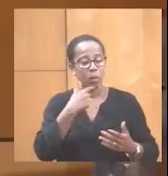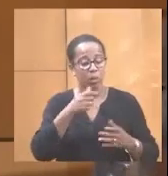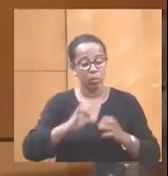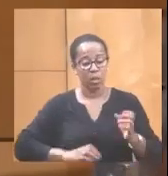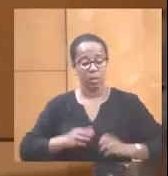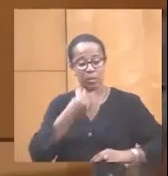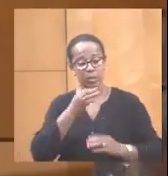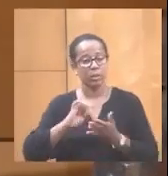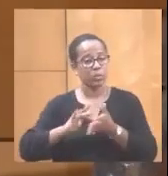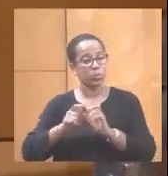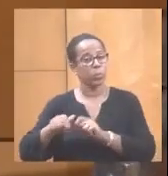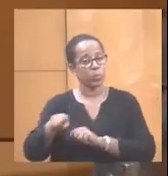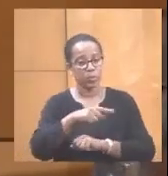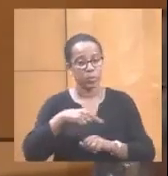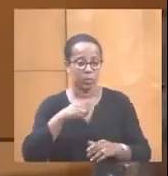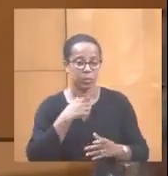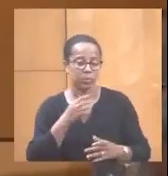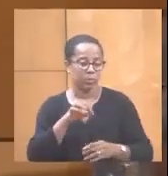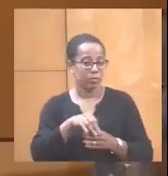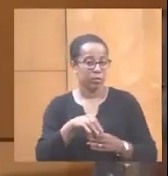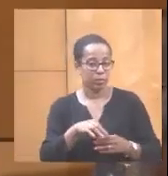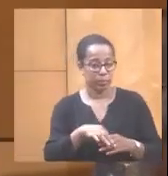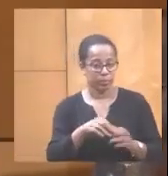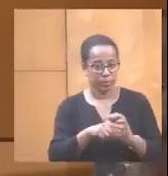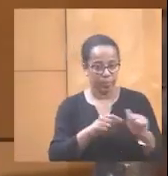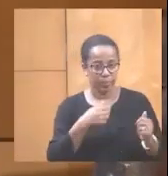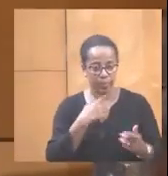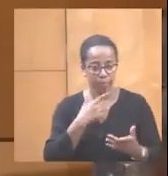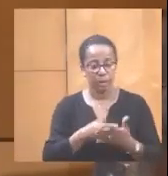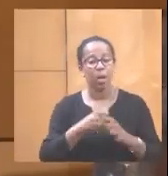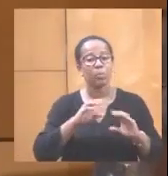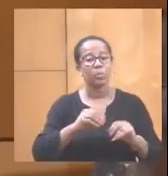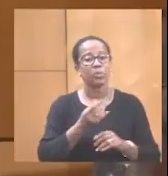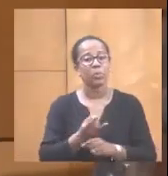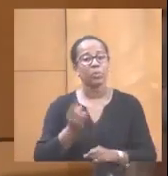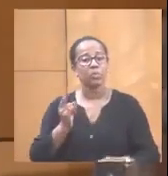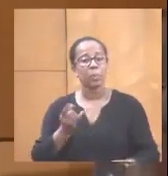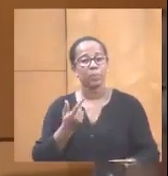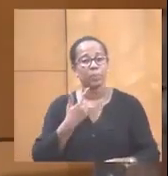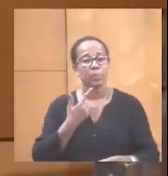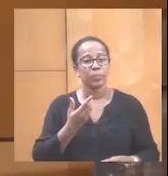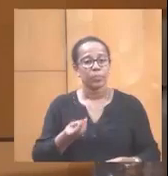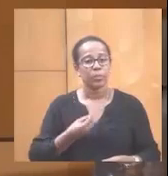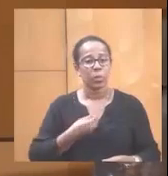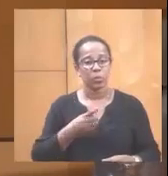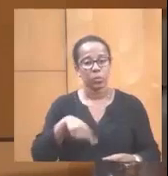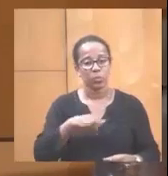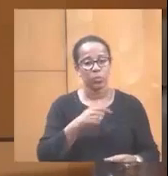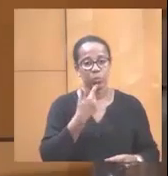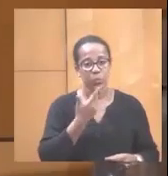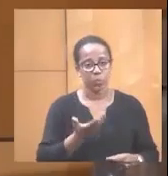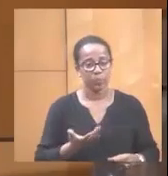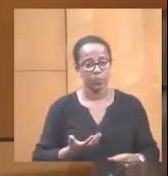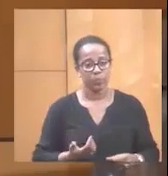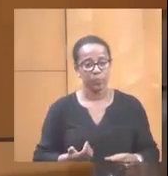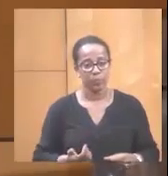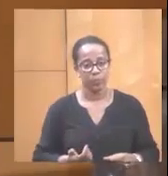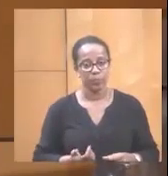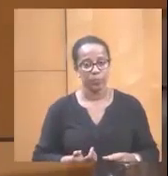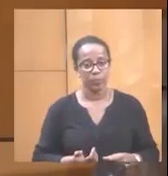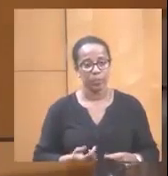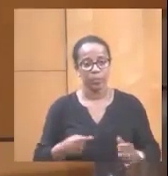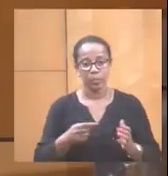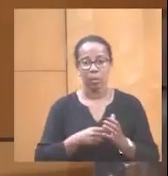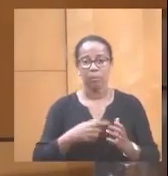avis négatif, mais nous sommes dans une position, l'histoire nous a mis dans une position où nos avis, j'ai l'impression qu'on s'arrive à